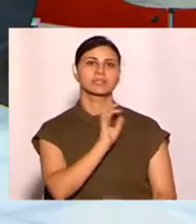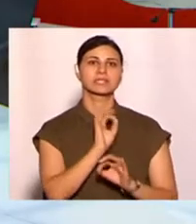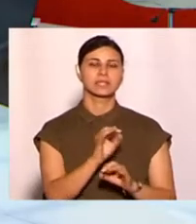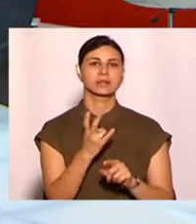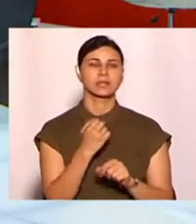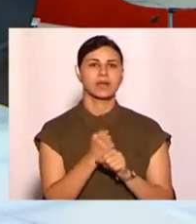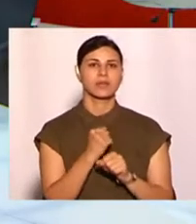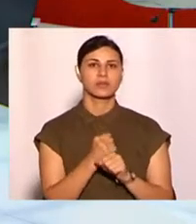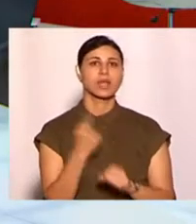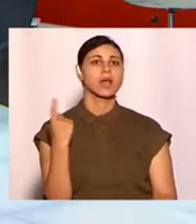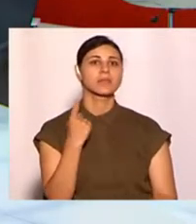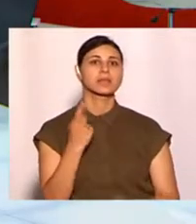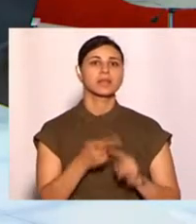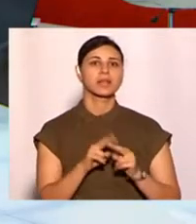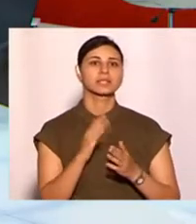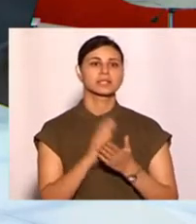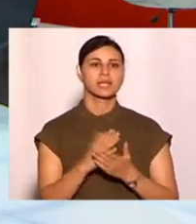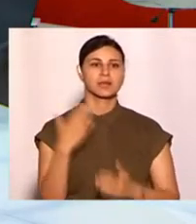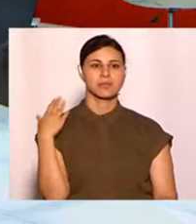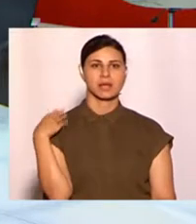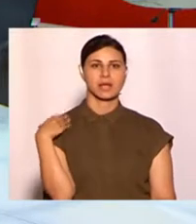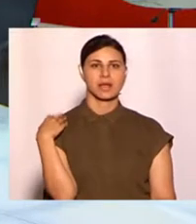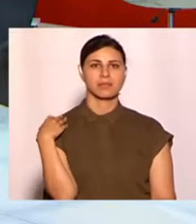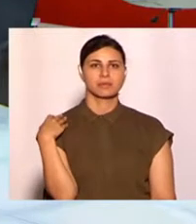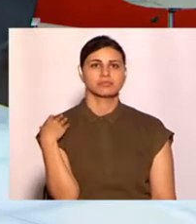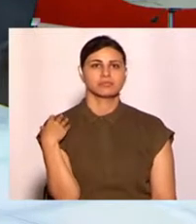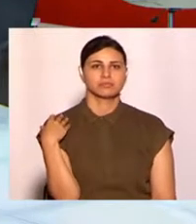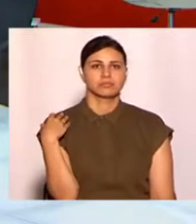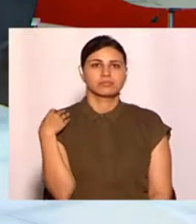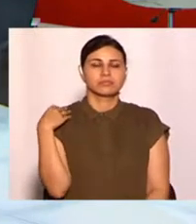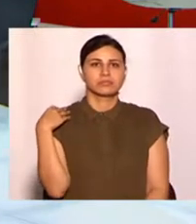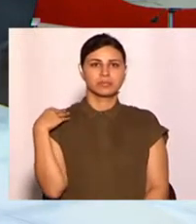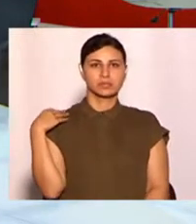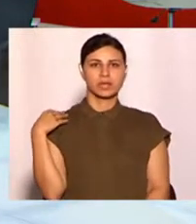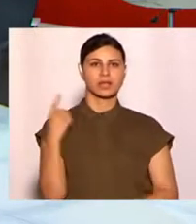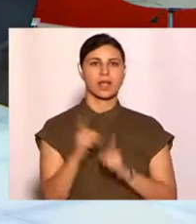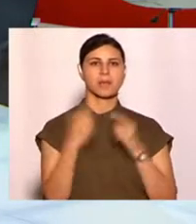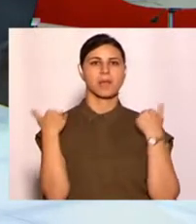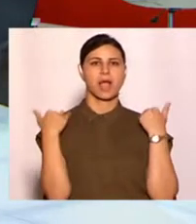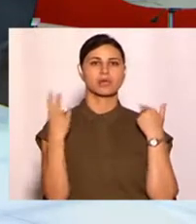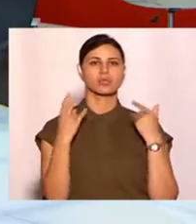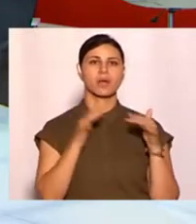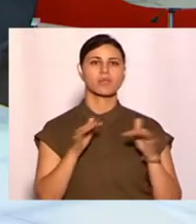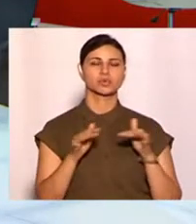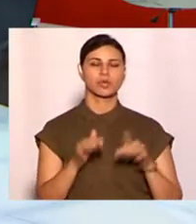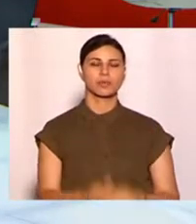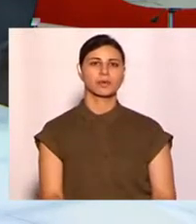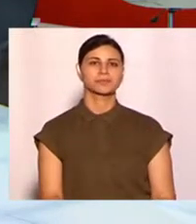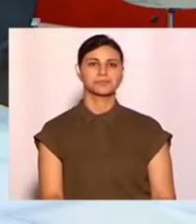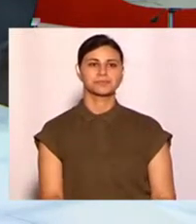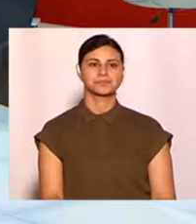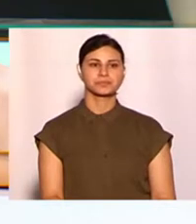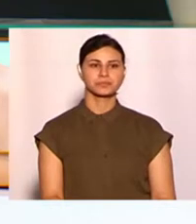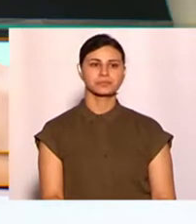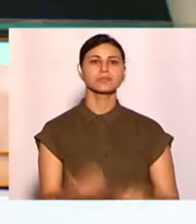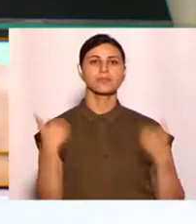უნდა გააკეთოთ, ეს არის მხრების მოძრაობა, ანუ წინ წამოწევა ზემოთ, უკან ქვემოთ. ანუ ეს ერთი ვარიანტი, მე უკან უნდა